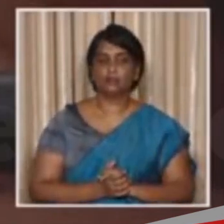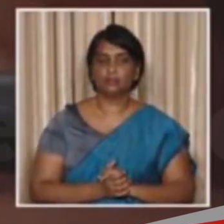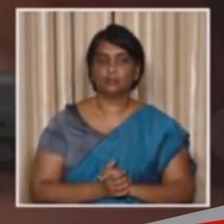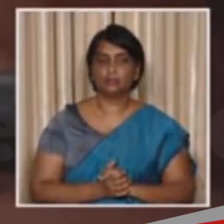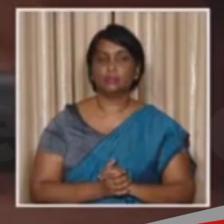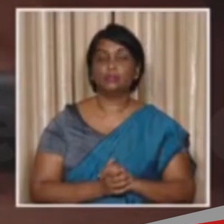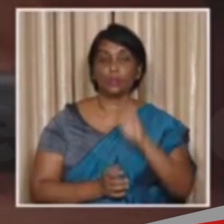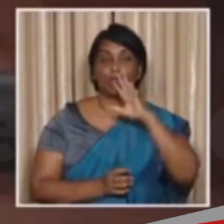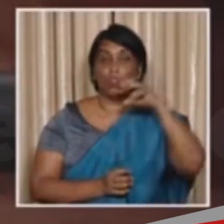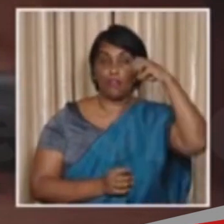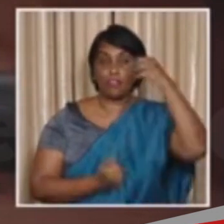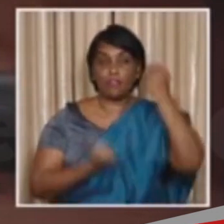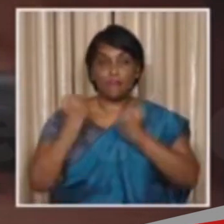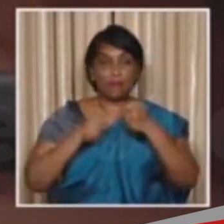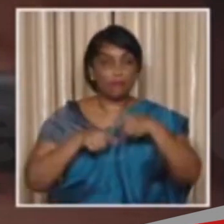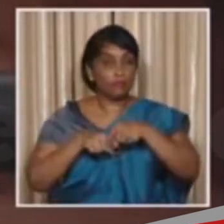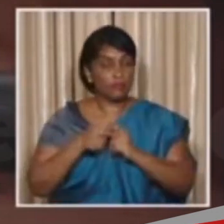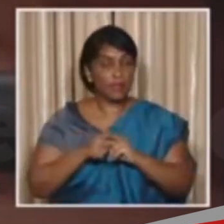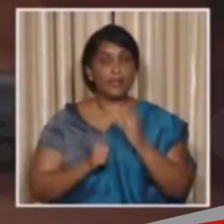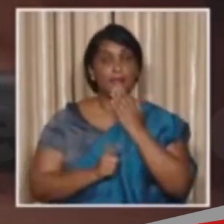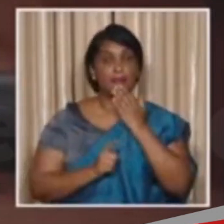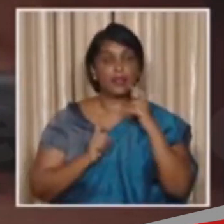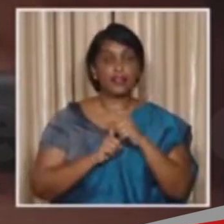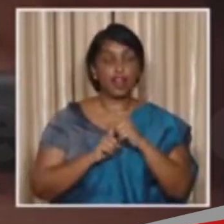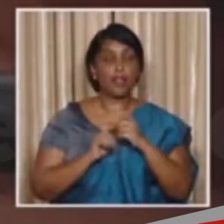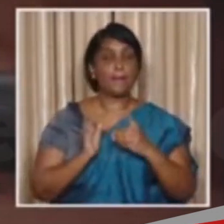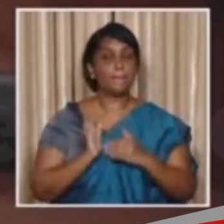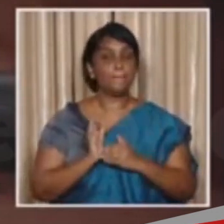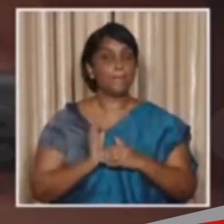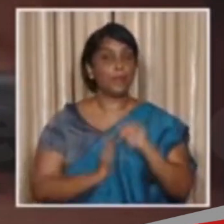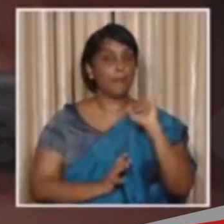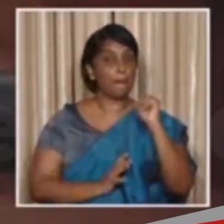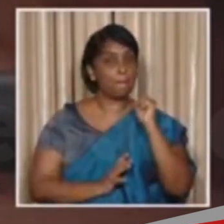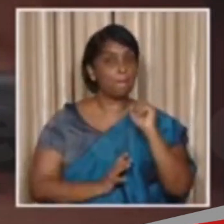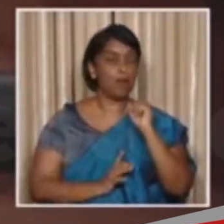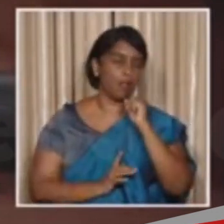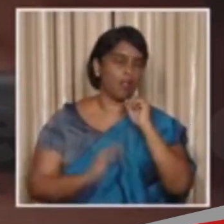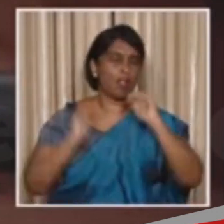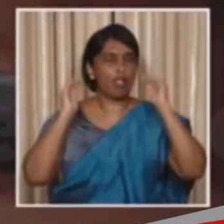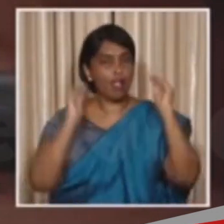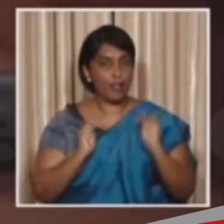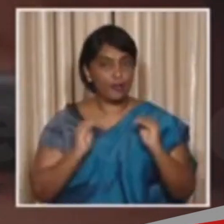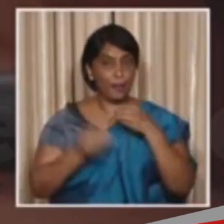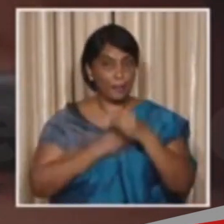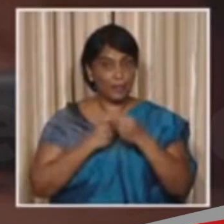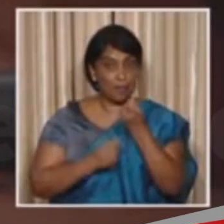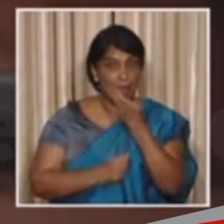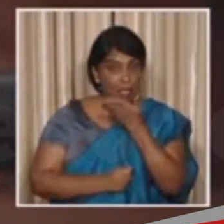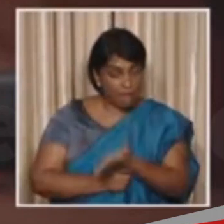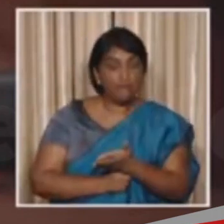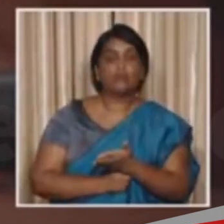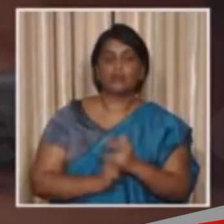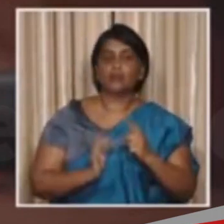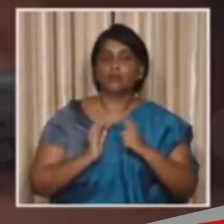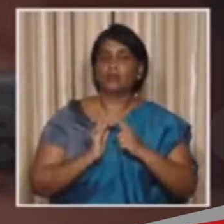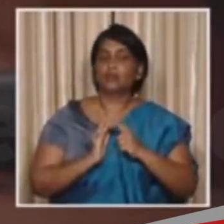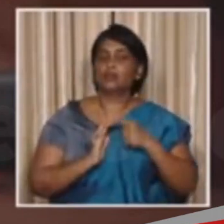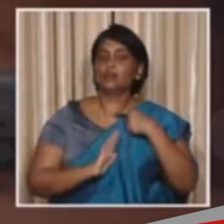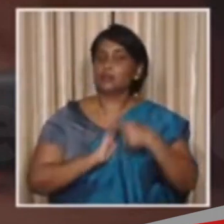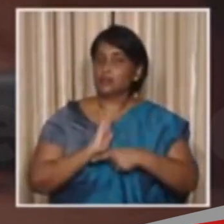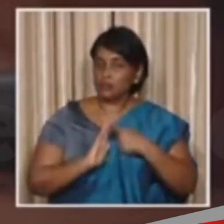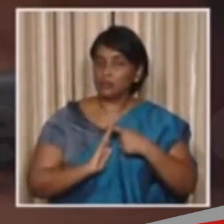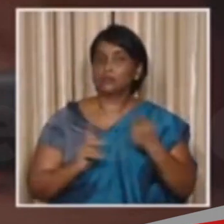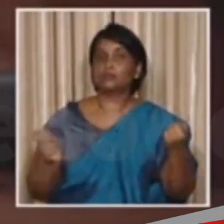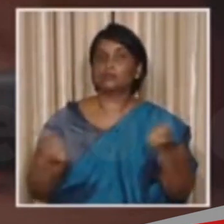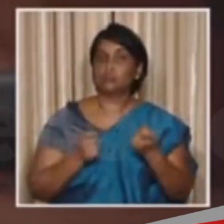තවද විදුලි වාහන එකලස් කිරීම සඳහා ඇමරිකාන් ඩොලර් මිලියන 50ක අවම ආයෝජන සීමාව සපුරා ඇතනම් ජාත්‍යන්තර නිෂ්පාදකයින්ට ශ්‍රී ලංකාවේ